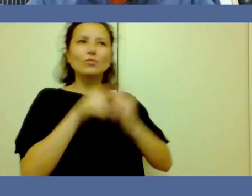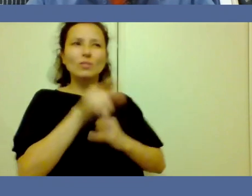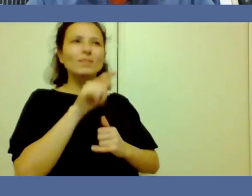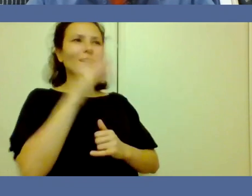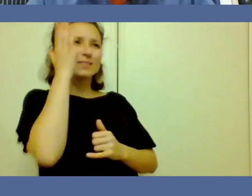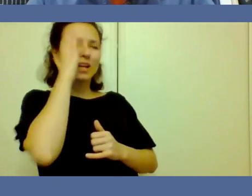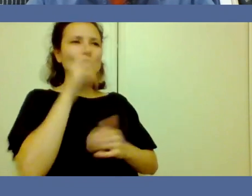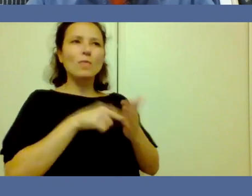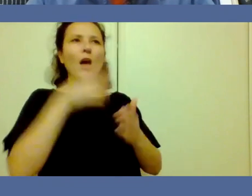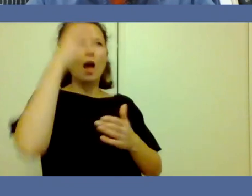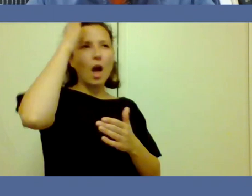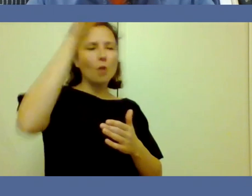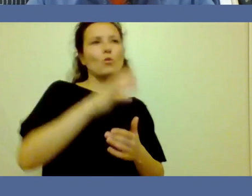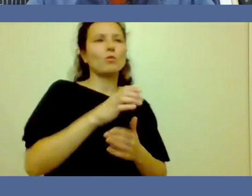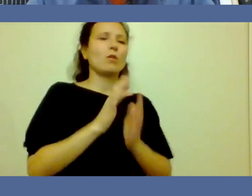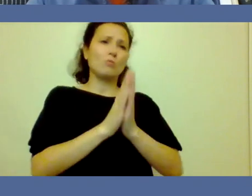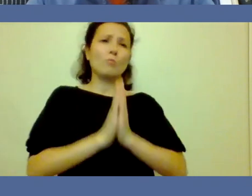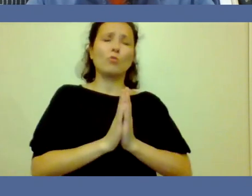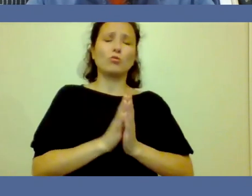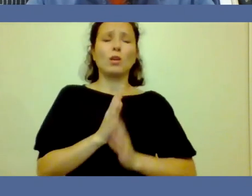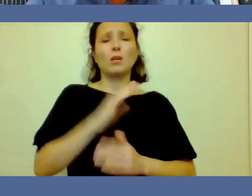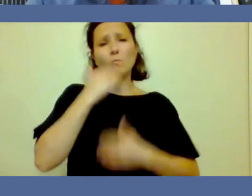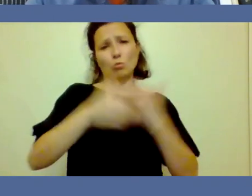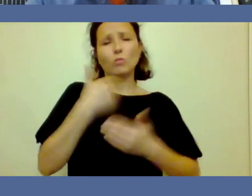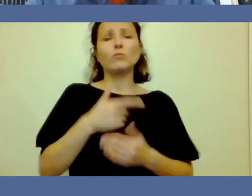powiedzieć, że ją uwielbiam. Mhm.